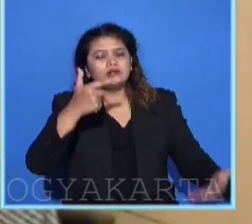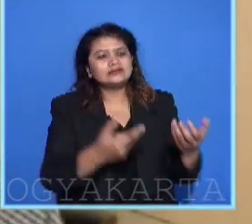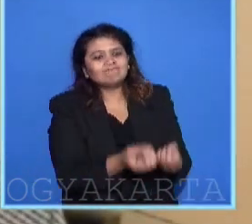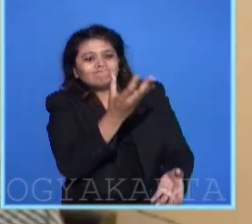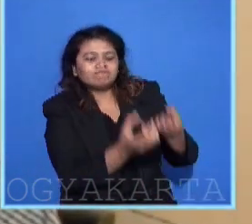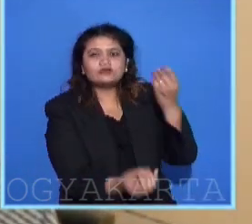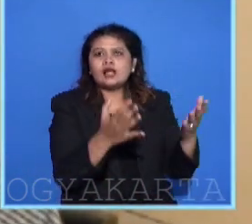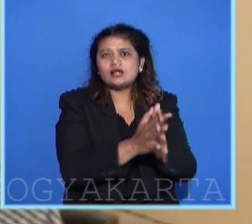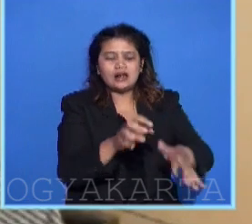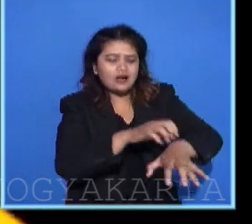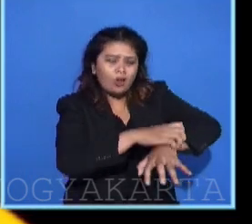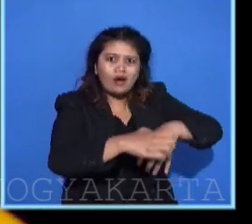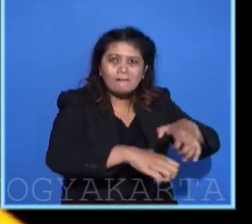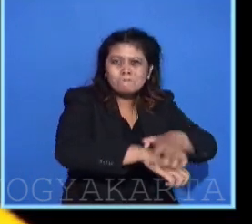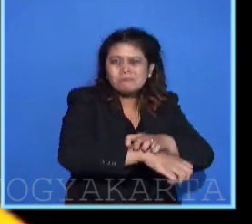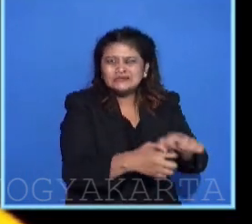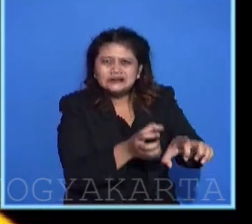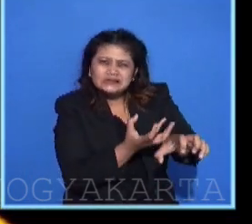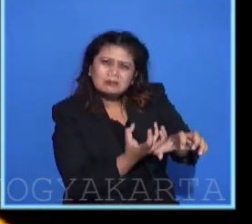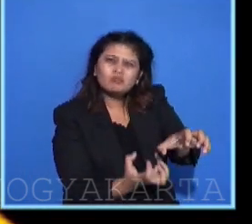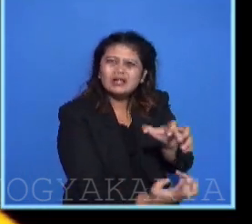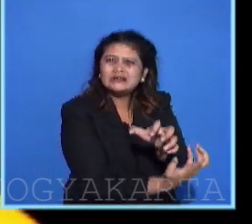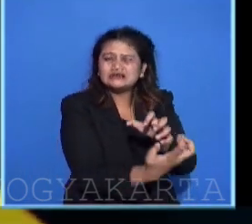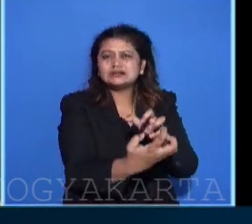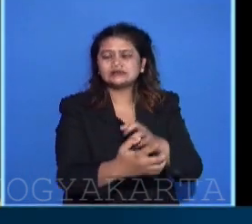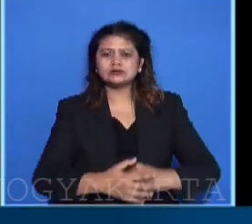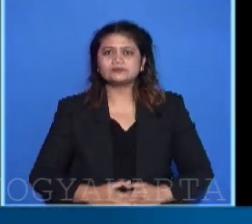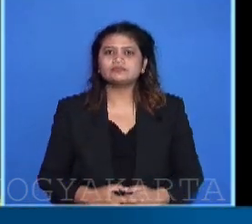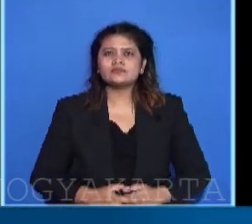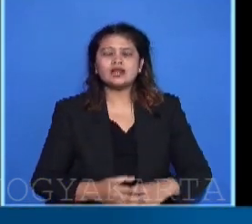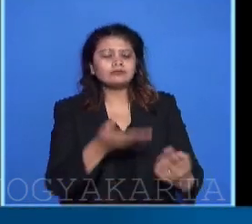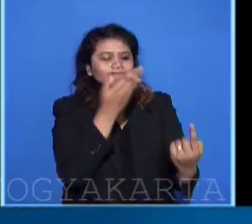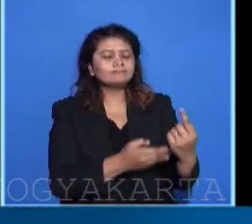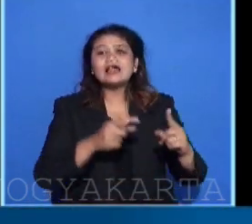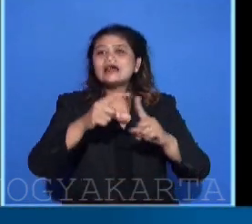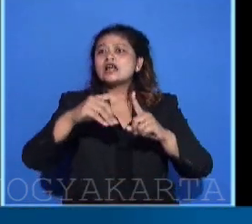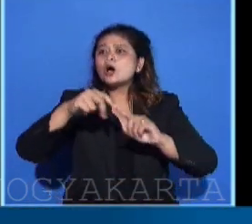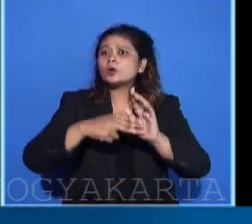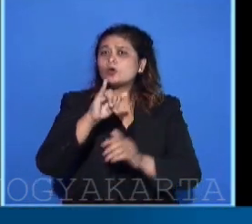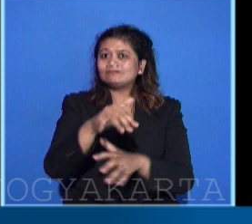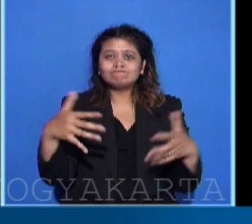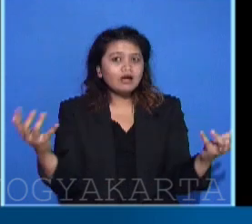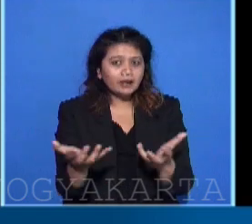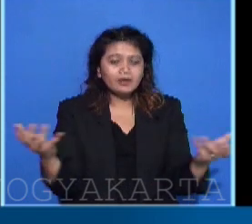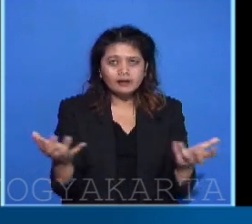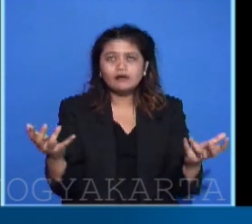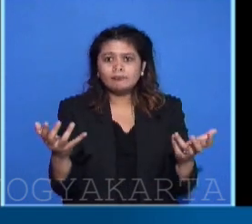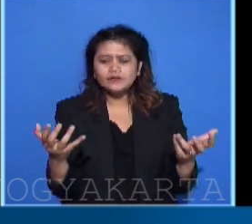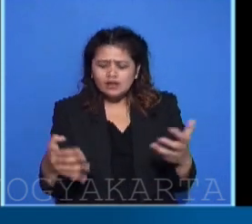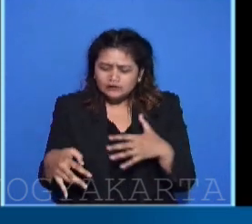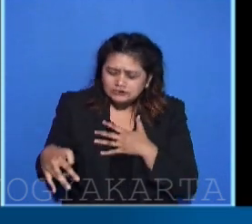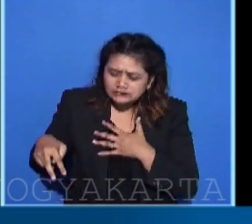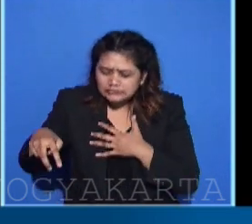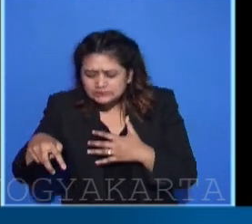api dan luka bakar yang dialami Namun karena kondisi pakroni ini jalan aja sudah